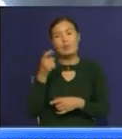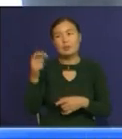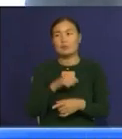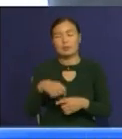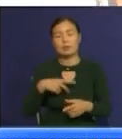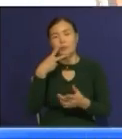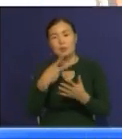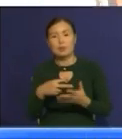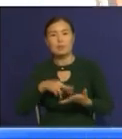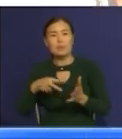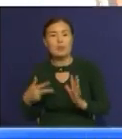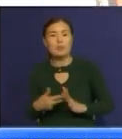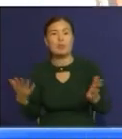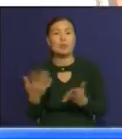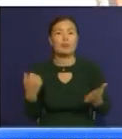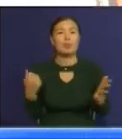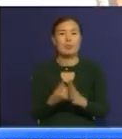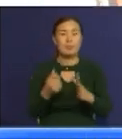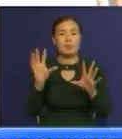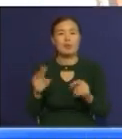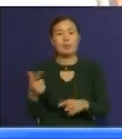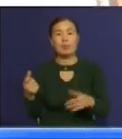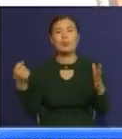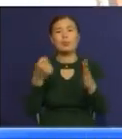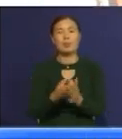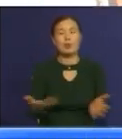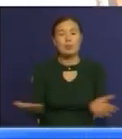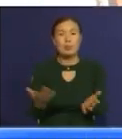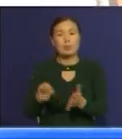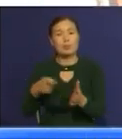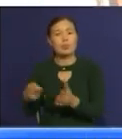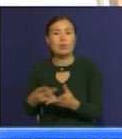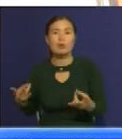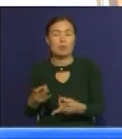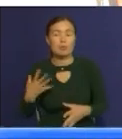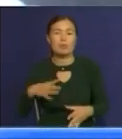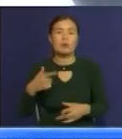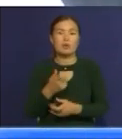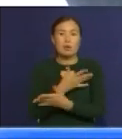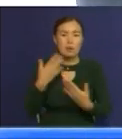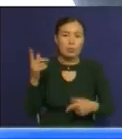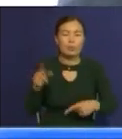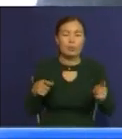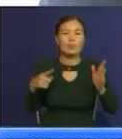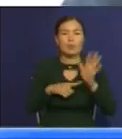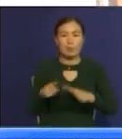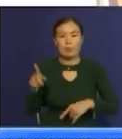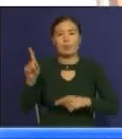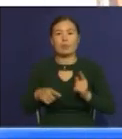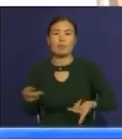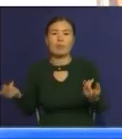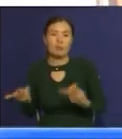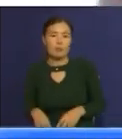алғанымызда жүргенде қай жерге баратсың деген газ городок дейді. Сонда сұрайын, неге газ городок? Сол 13-тен бастап клейн